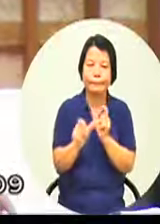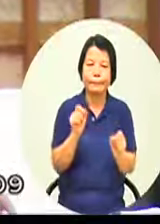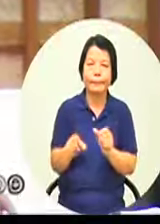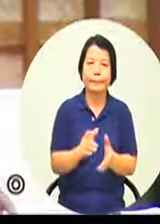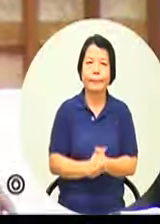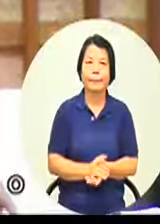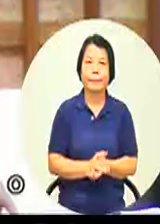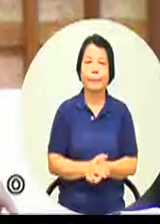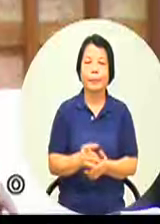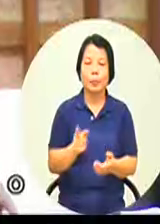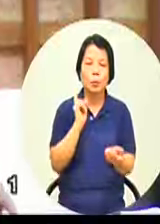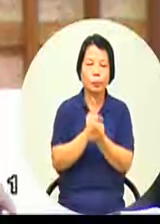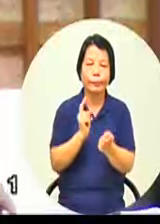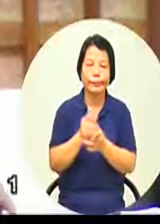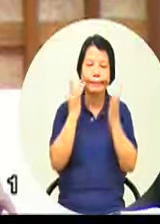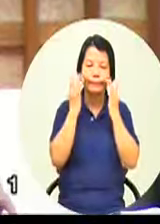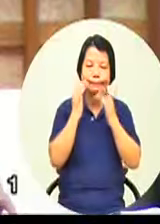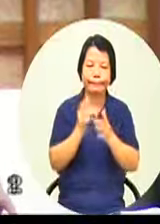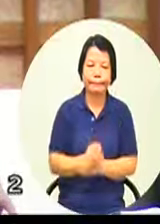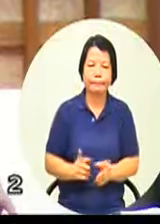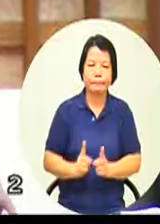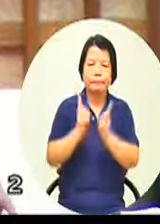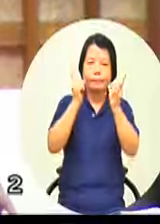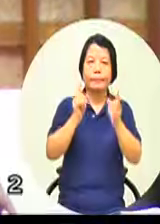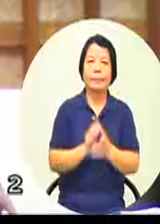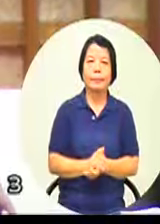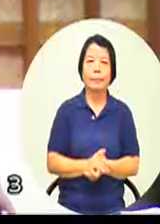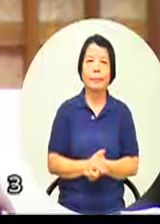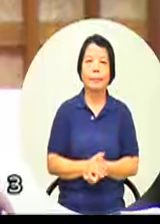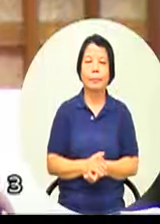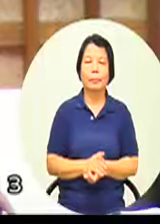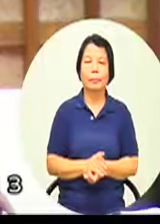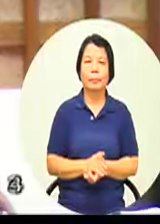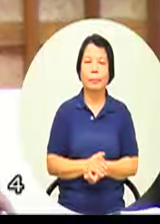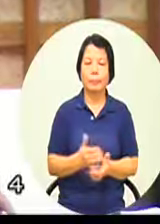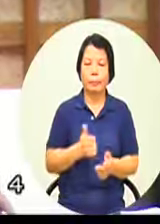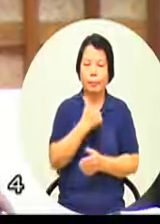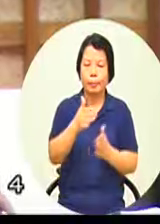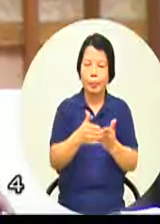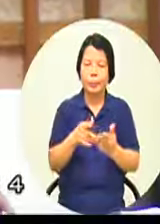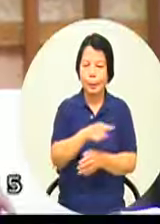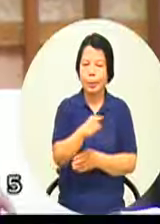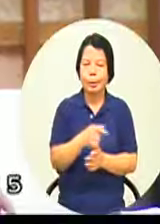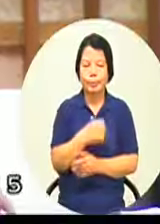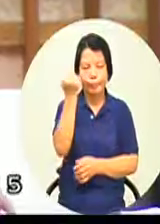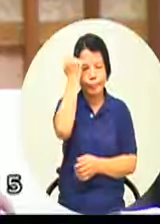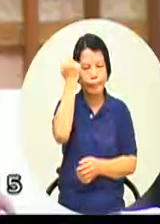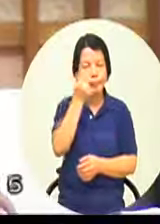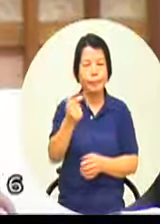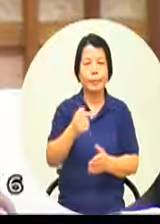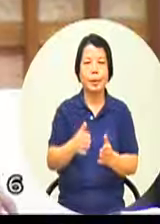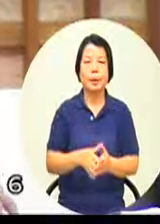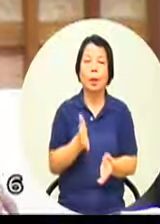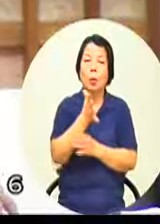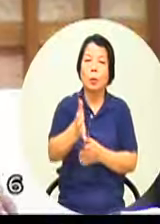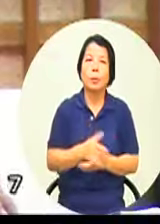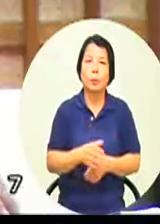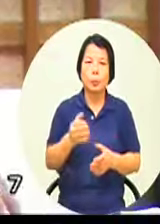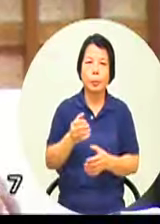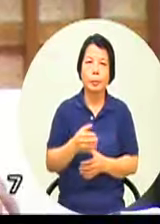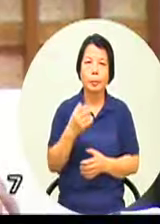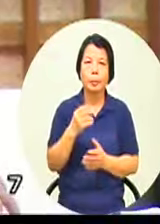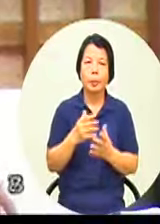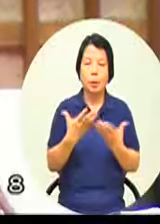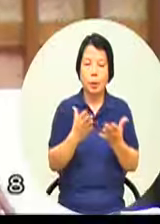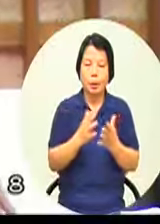的这个菜价的飙涨。他们的来讲的话，真的市民叫苦连天。刚刚问你一颗高丽菜多少钱，你居然